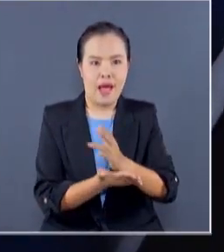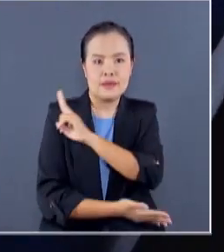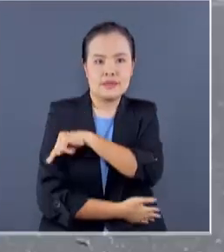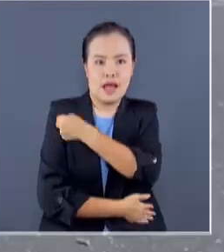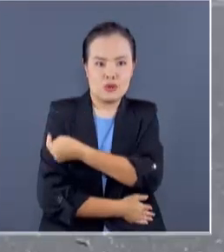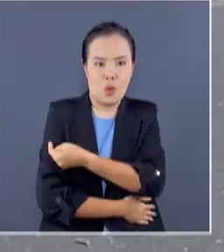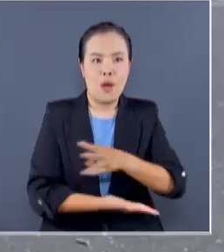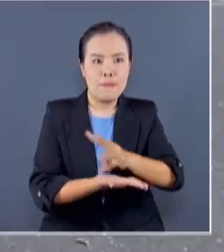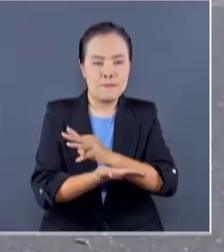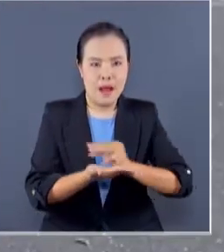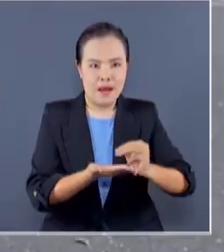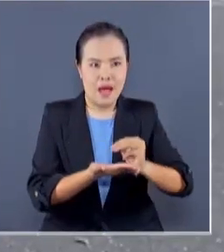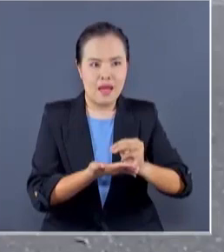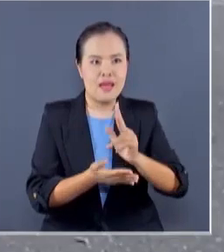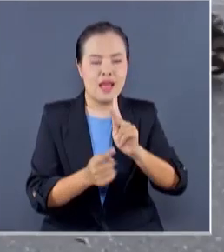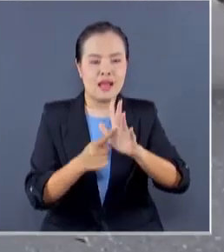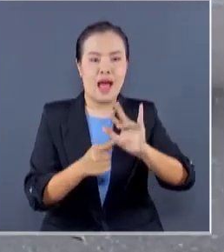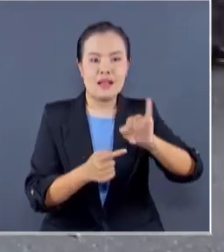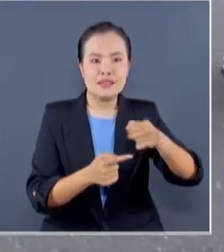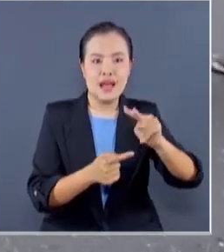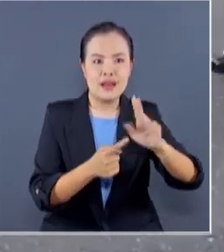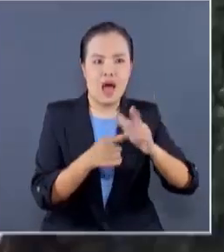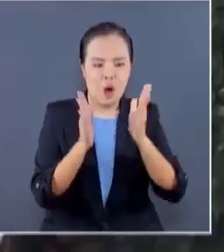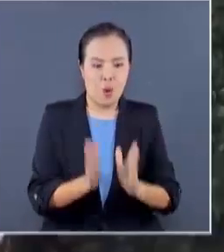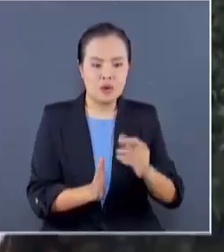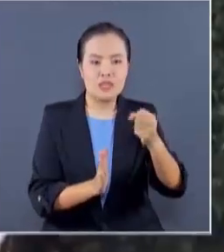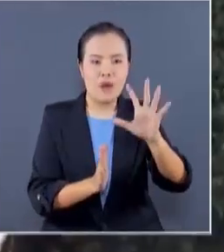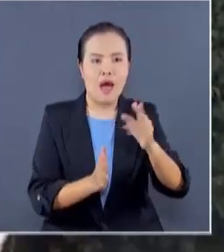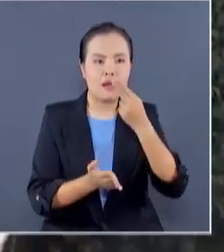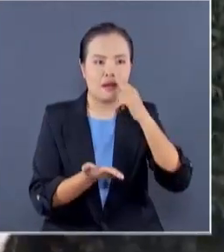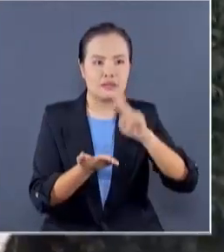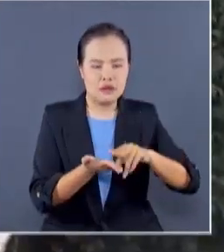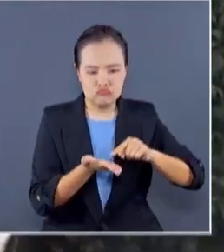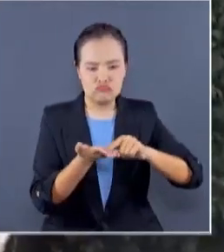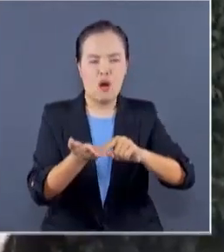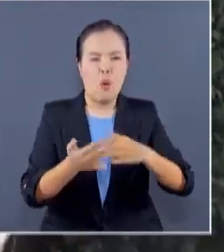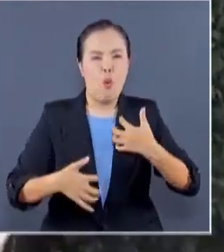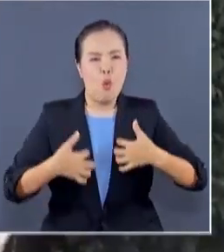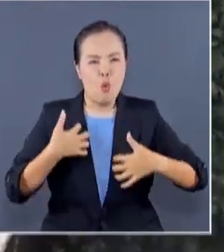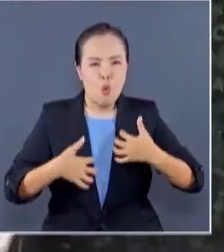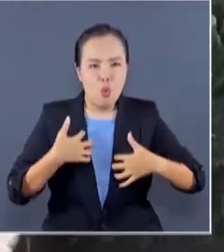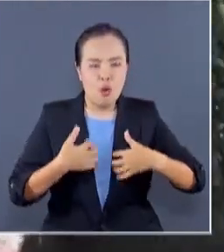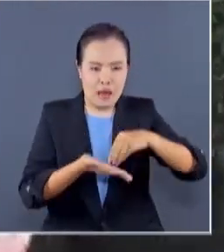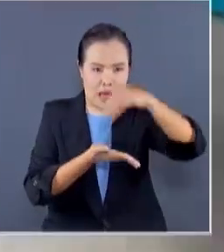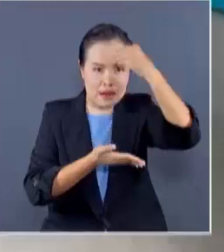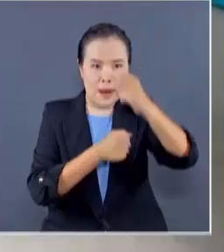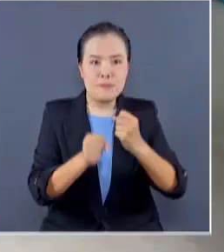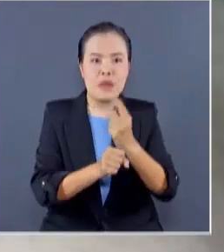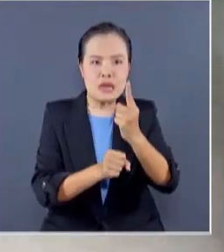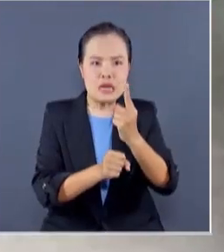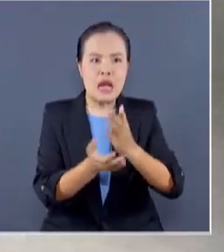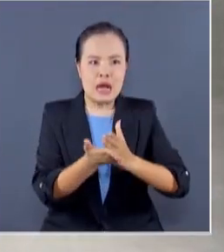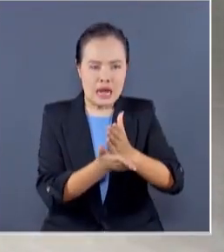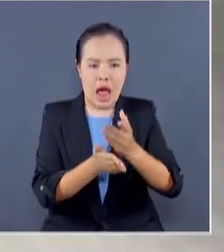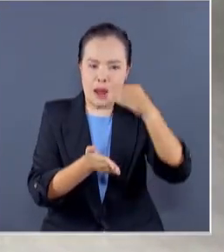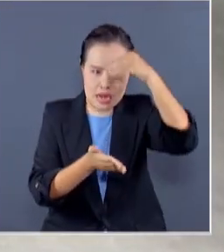าสตร์มหาวิทยาลัยเฉลิมกาญจนาค่ะมากัน15คนนะมายื่นหนังสือร้องทุกข์บอกว่ามีนักศึกษาปี1คณะเดียวกันอีก